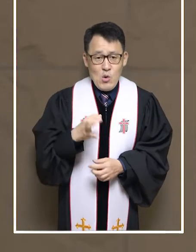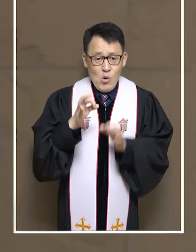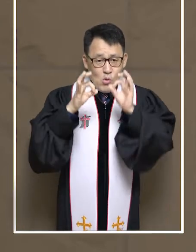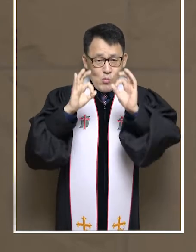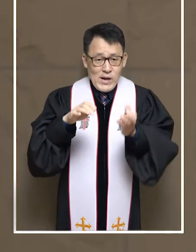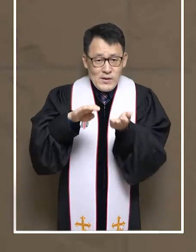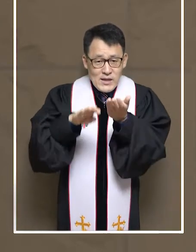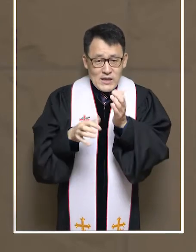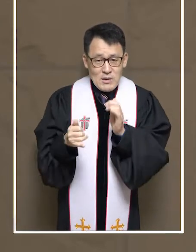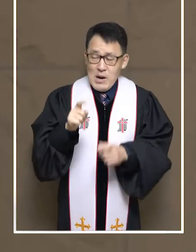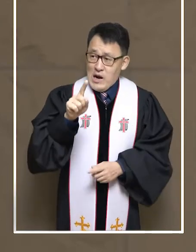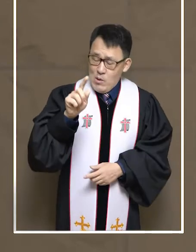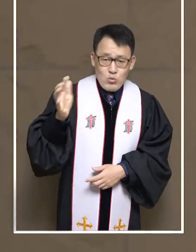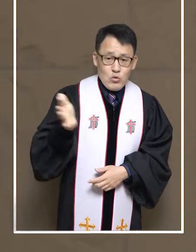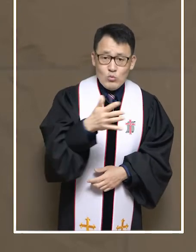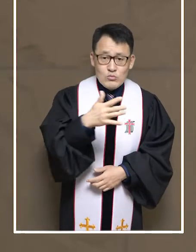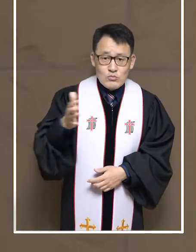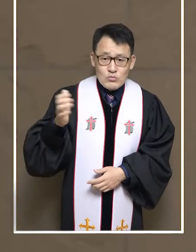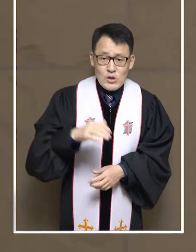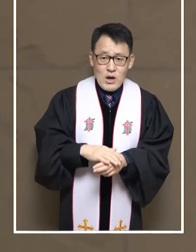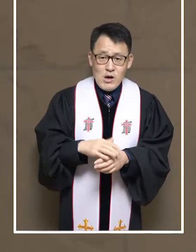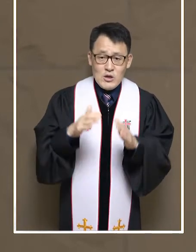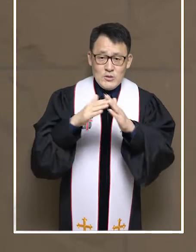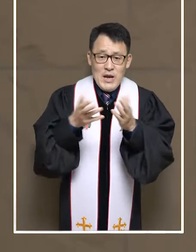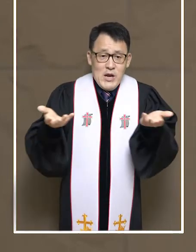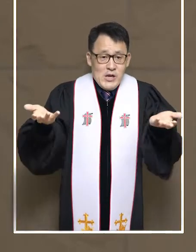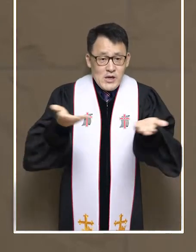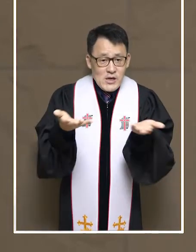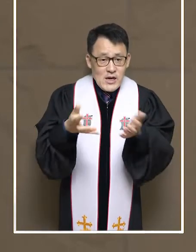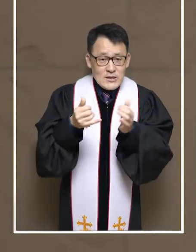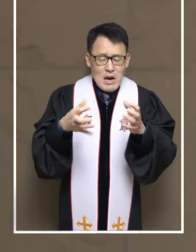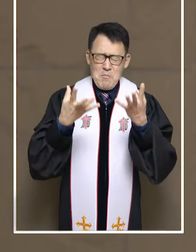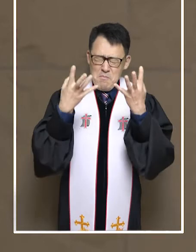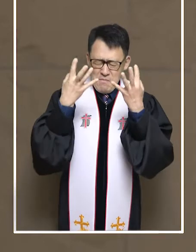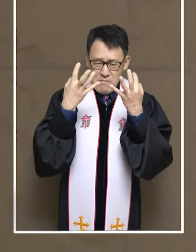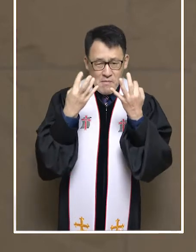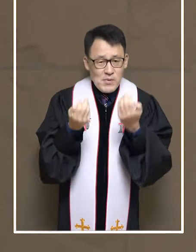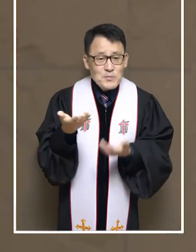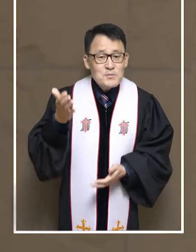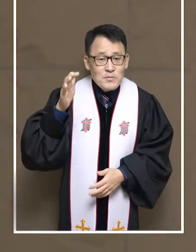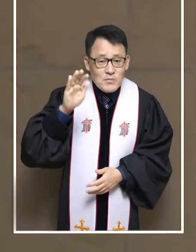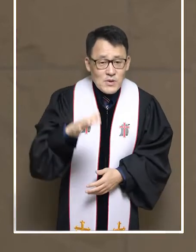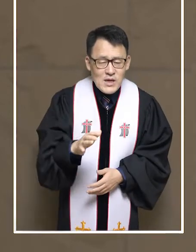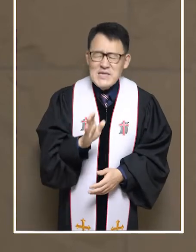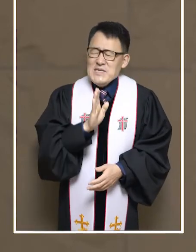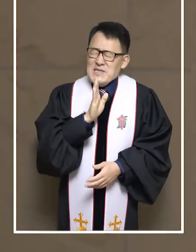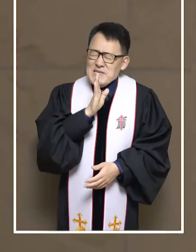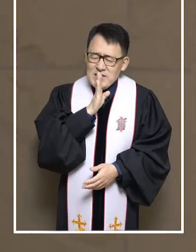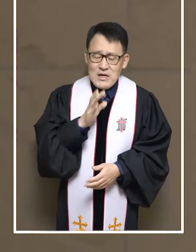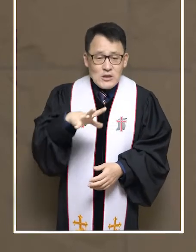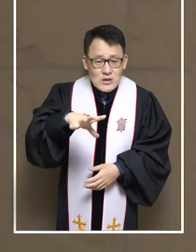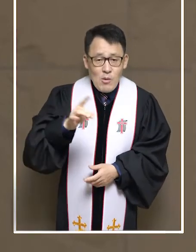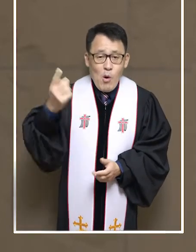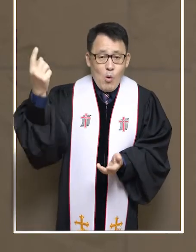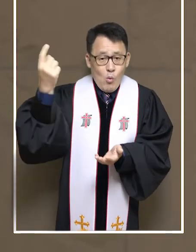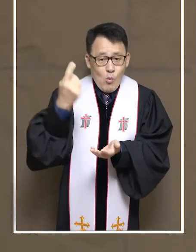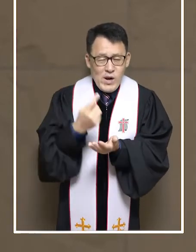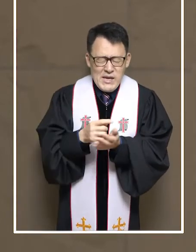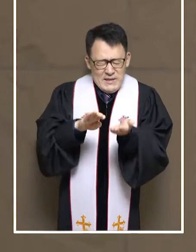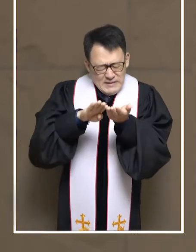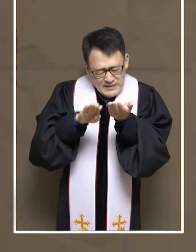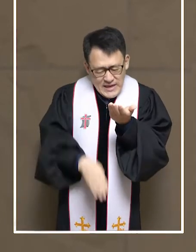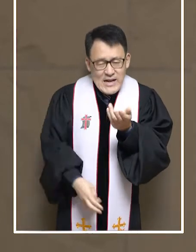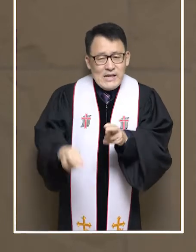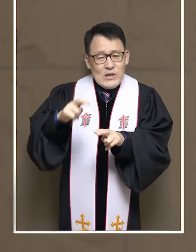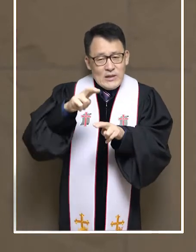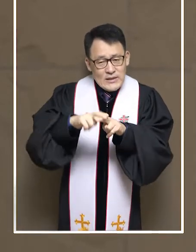한 명도 없는 가장 낮은 자리, 그 집에 일하는 사람이 많았겠지만 그는 이제